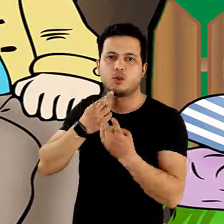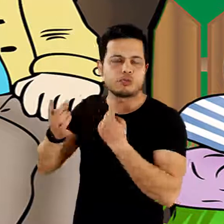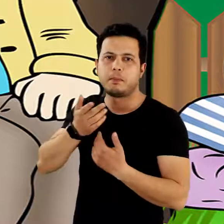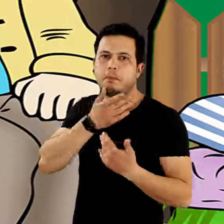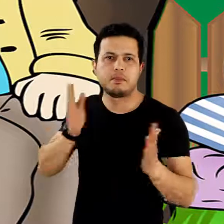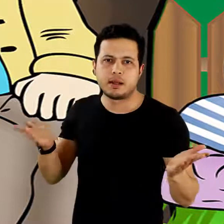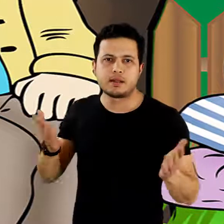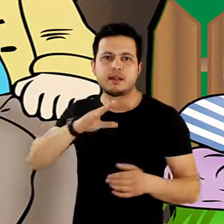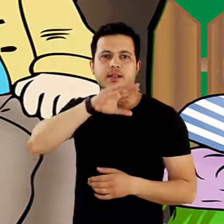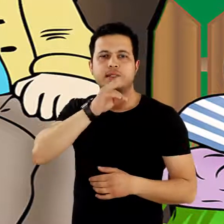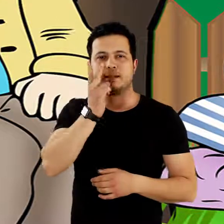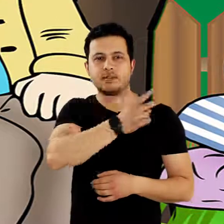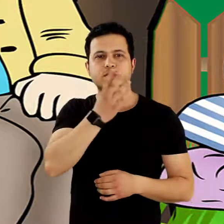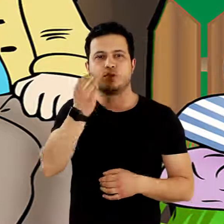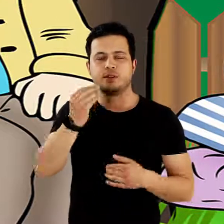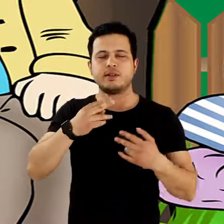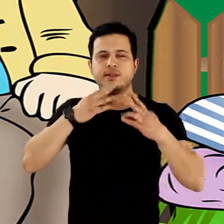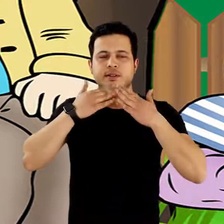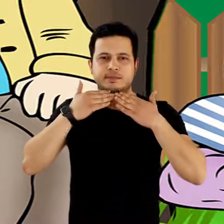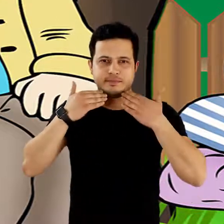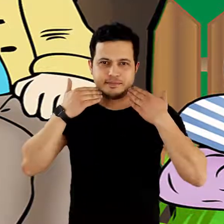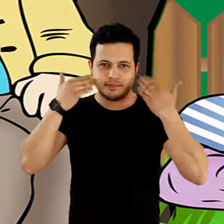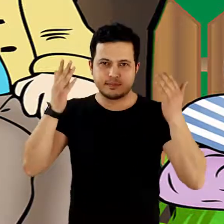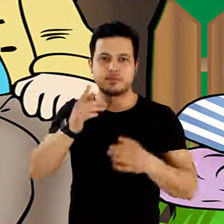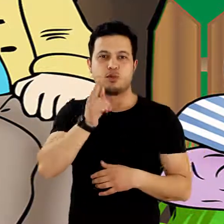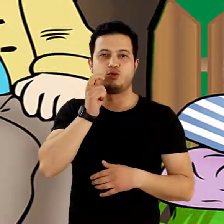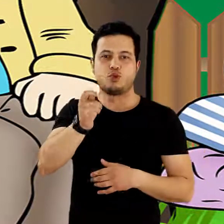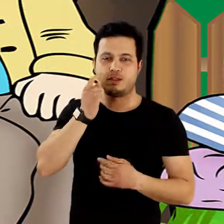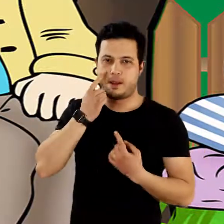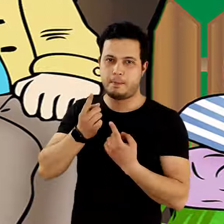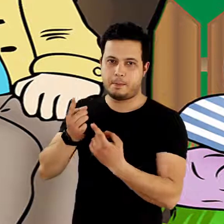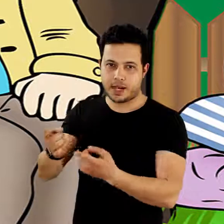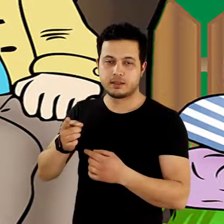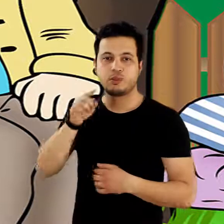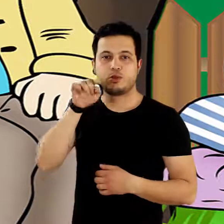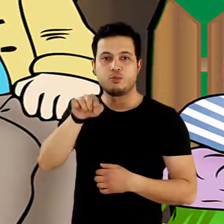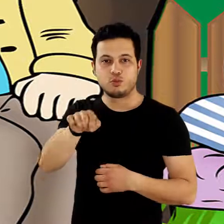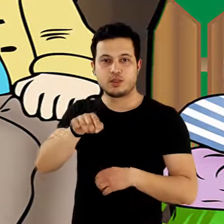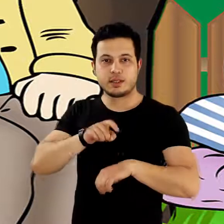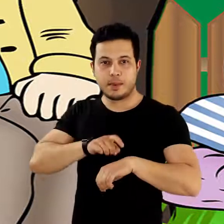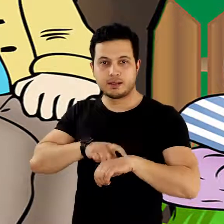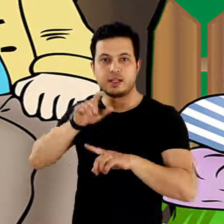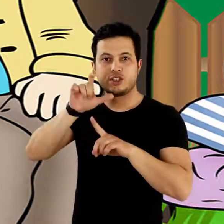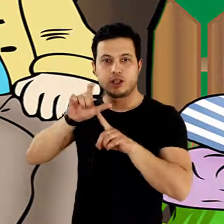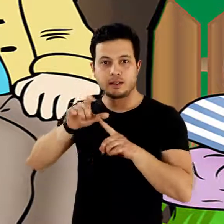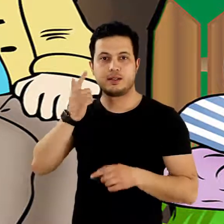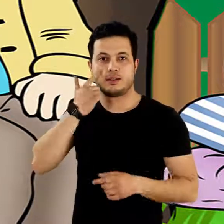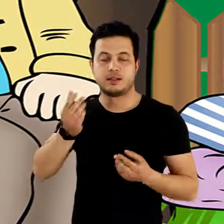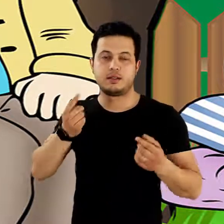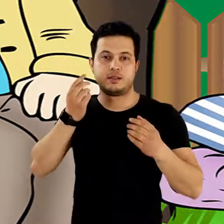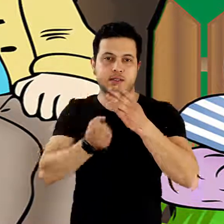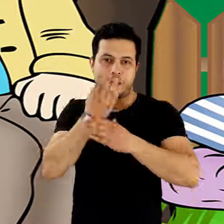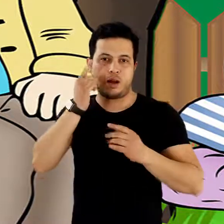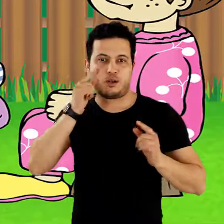Dedesi gülümseyen, sevgi dolu gözlerle torununa baktı. Bu sırada Çınar da çoktan uyanıp yanlarına